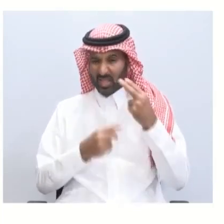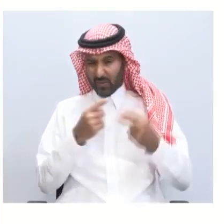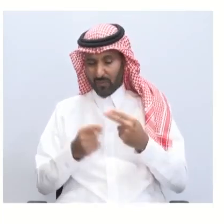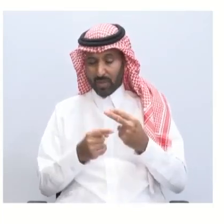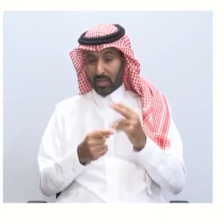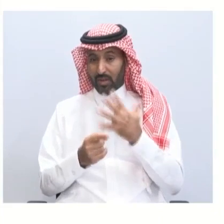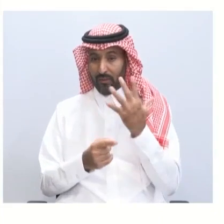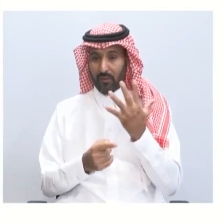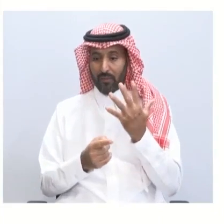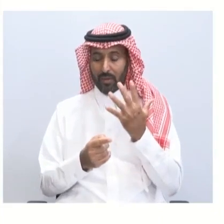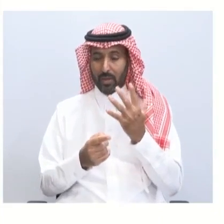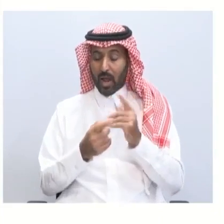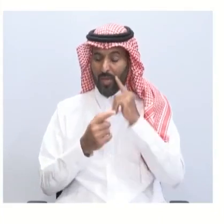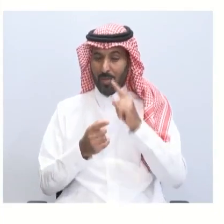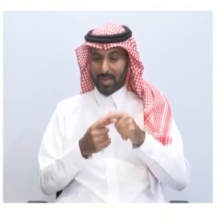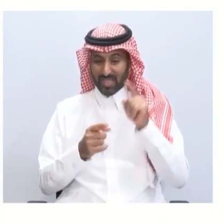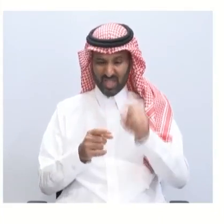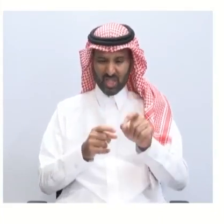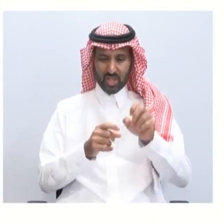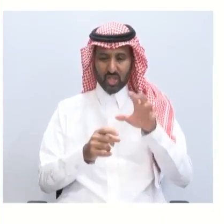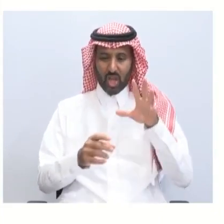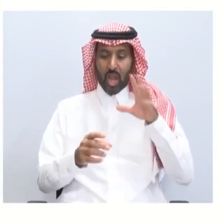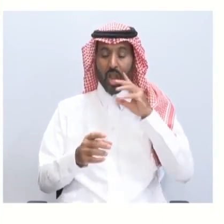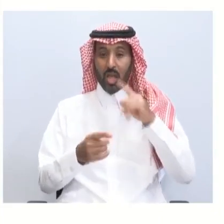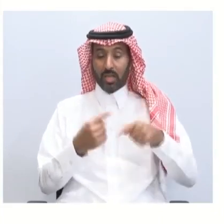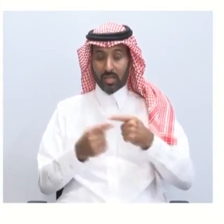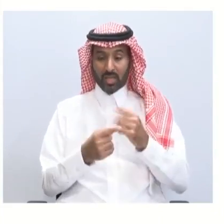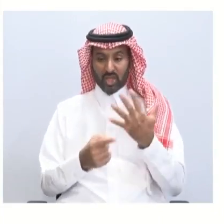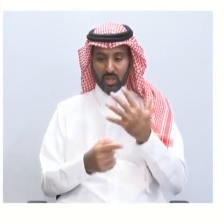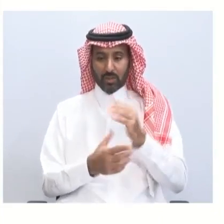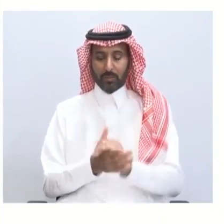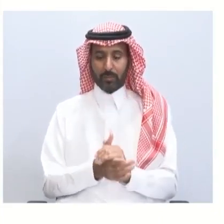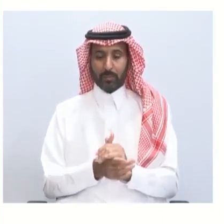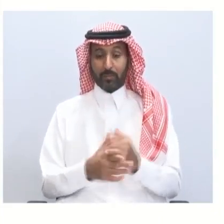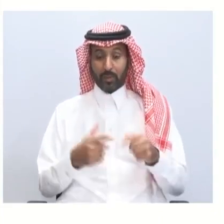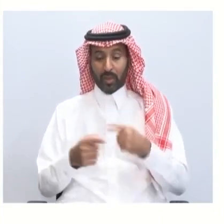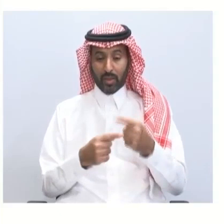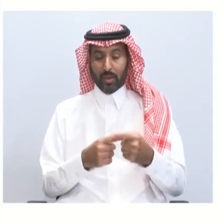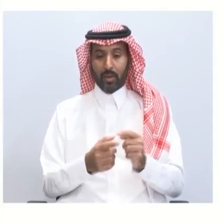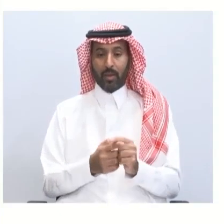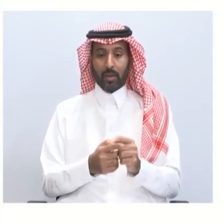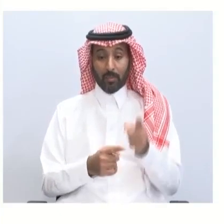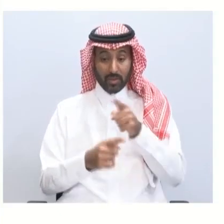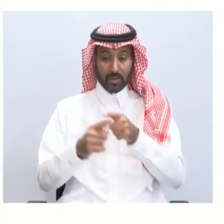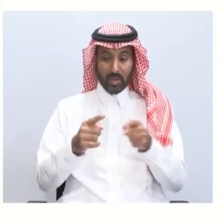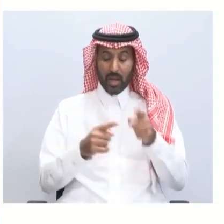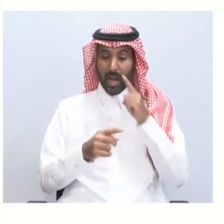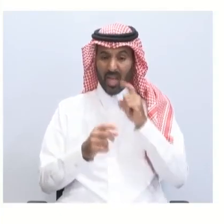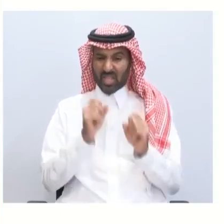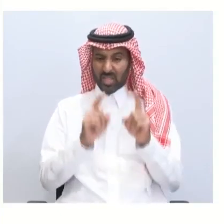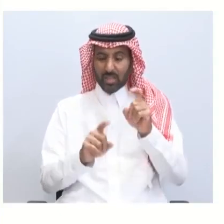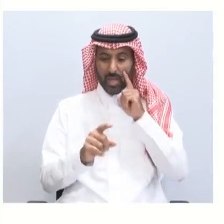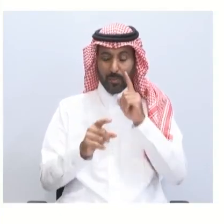تحديث انظمه التشغيل تحديث انظمه التشغيل ويقوم مجرم الانترنت باختراق